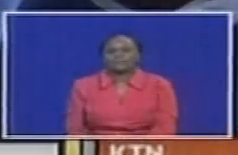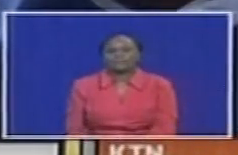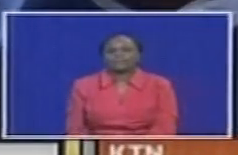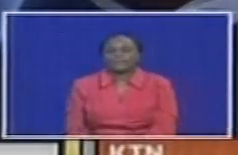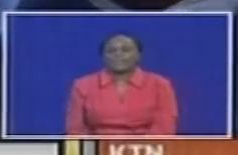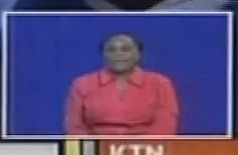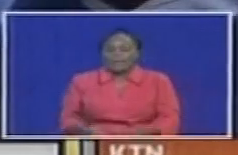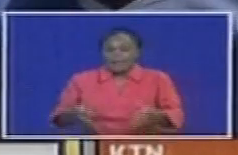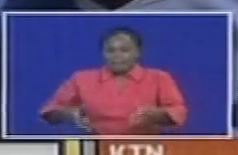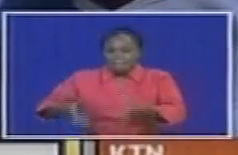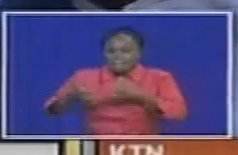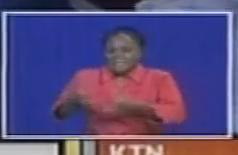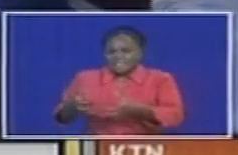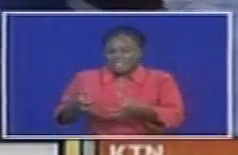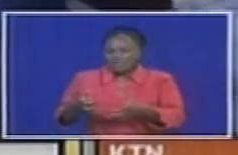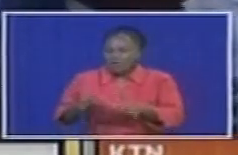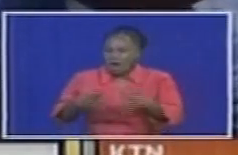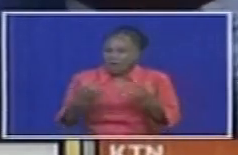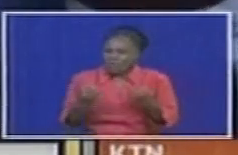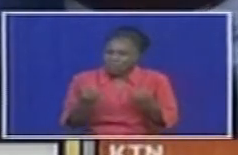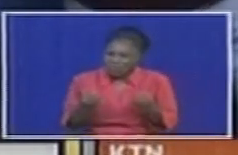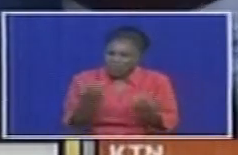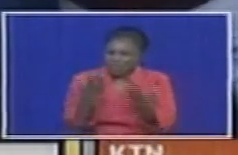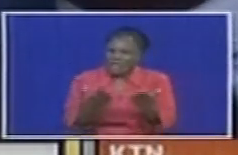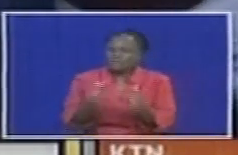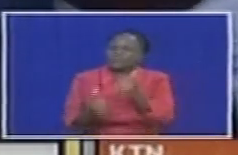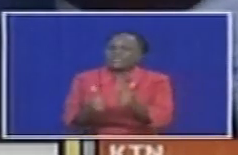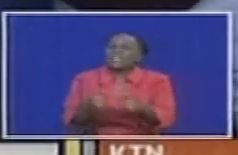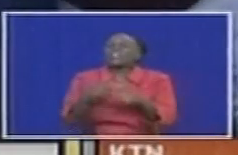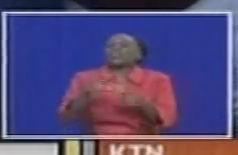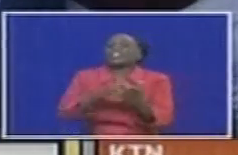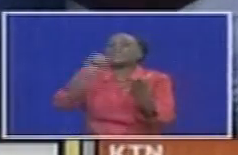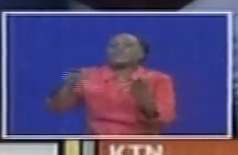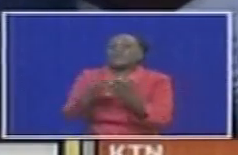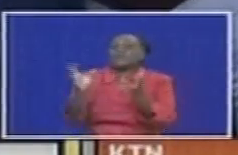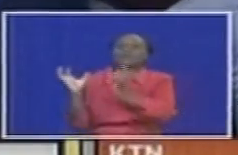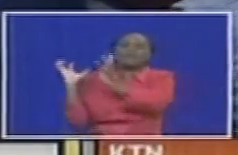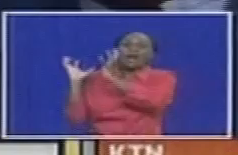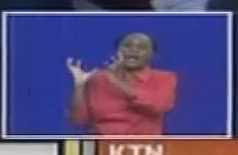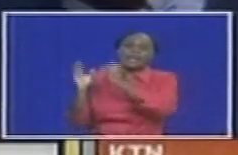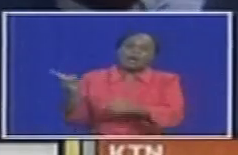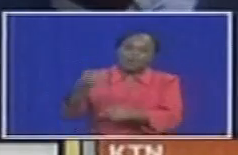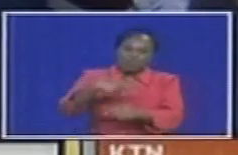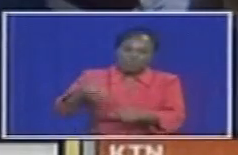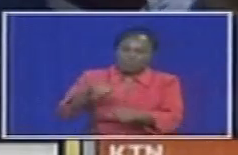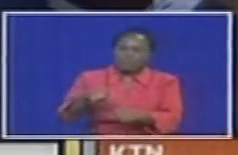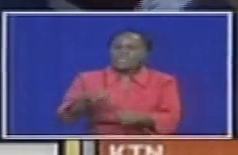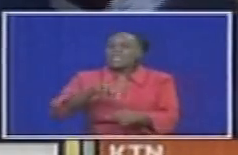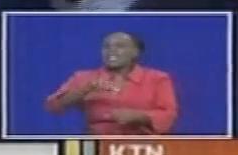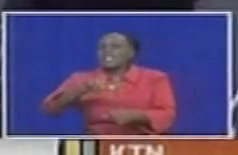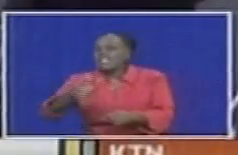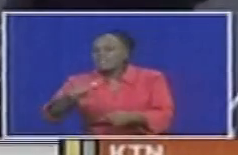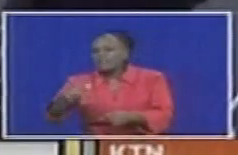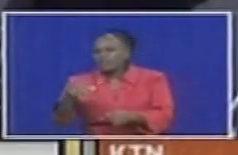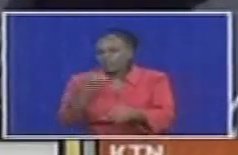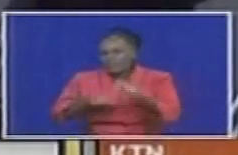ya kuweka mizigo waseme ni gani, lakini si bali na kusema keri ziondolewe. Sisi vijana tutaanza kazi nyingine kama ya